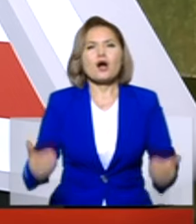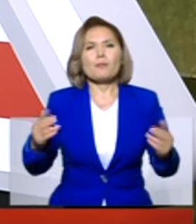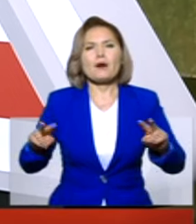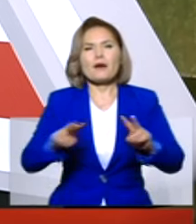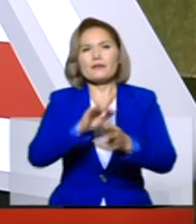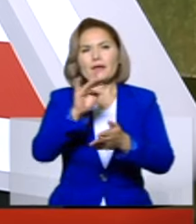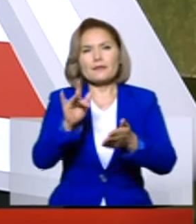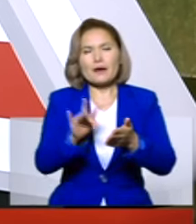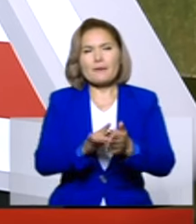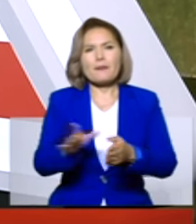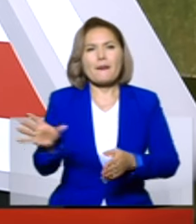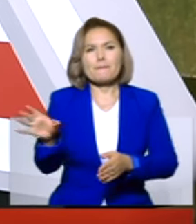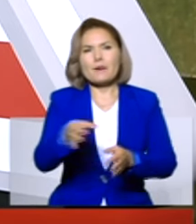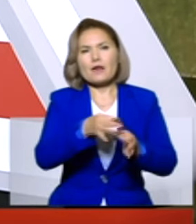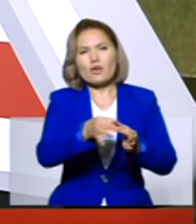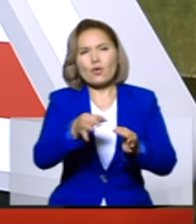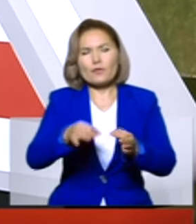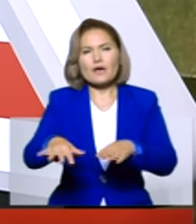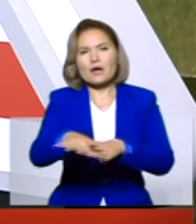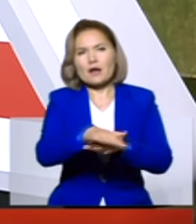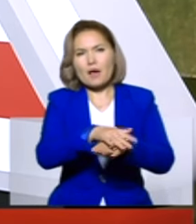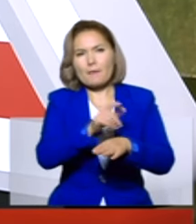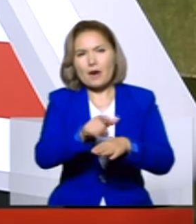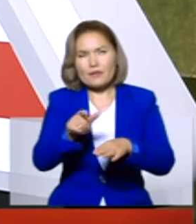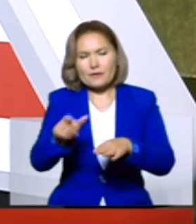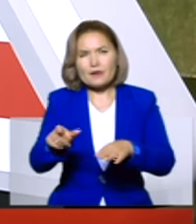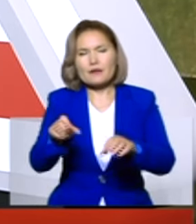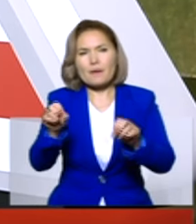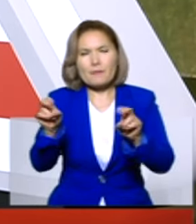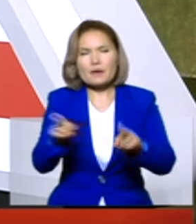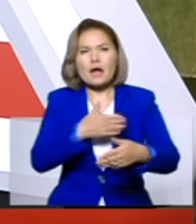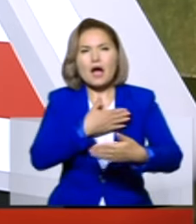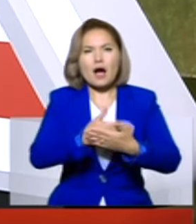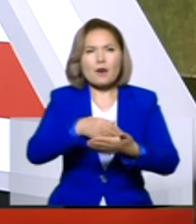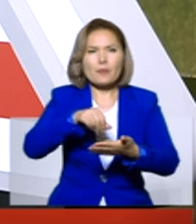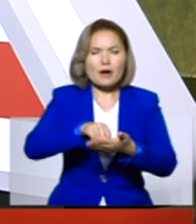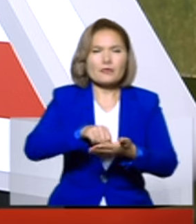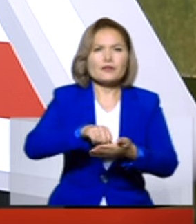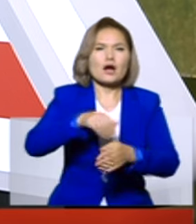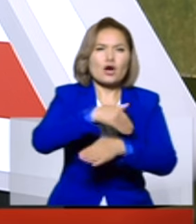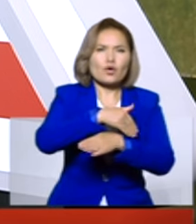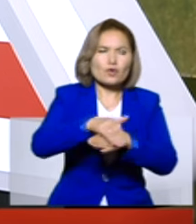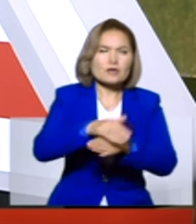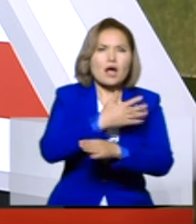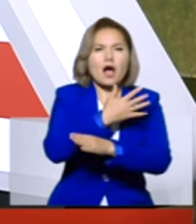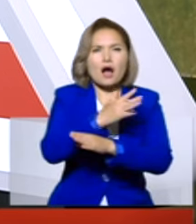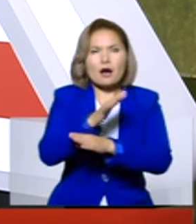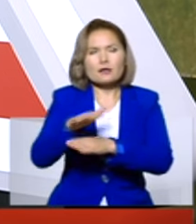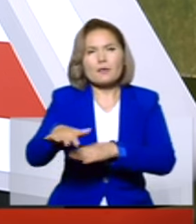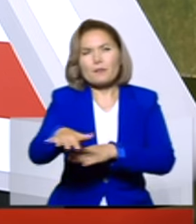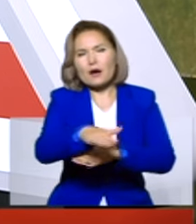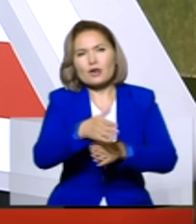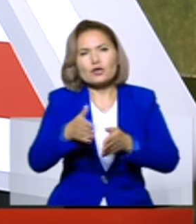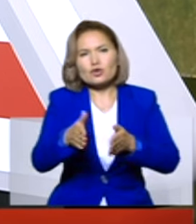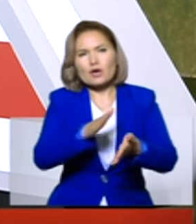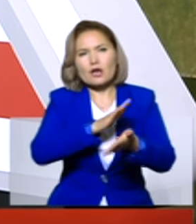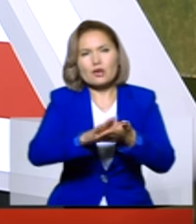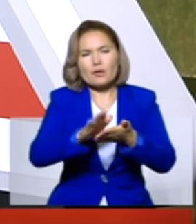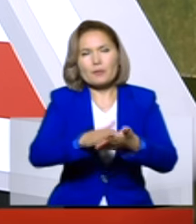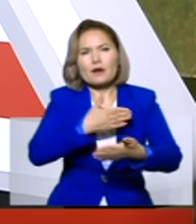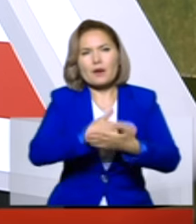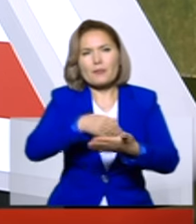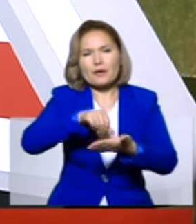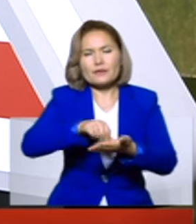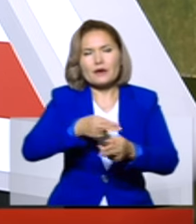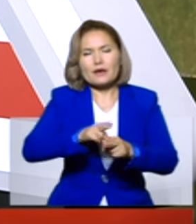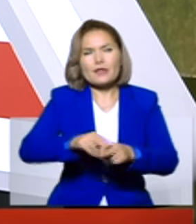Бүгін Астана қаласы мен барлық облыстарда тұрғындар құрал сайманын алып, көше, аула, саябақ пен жол жиектерін тазартуға шақты. Негізгі